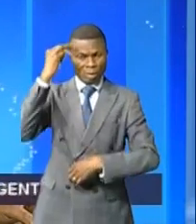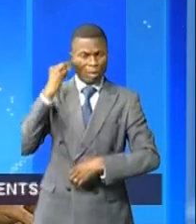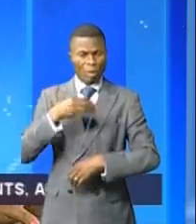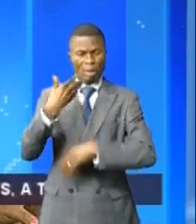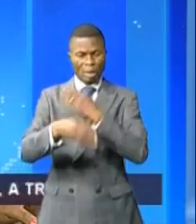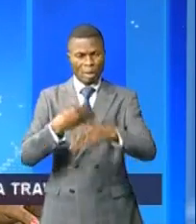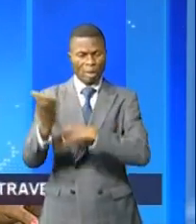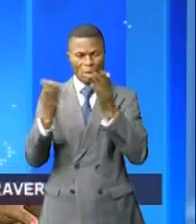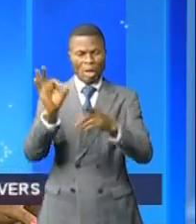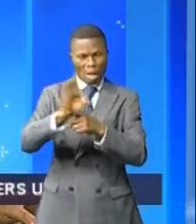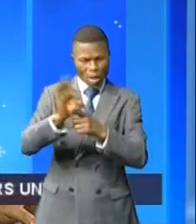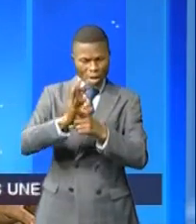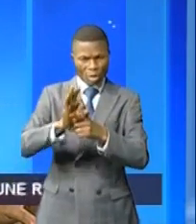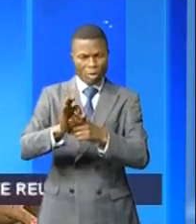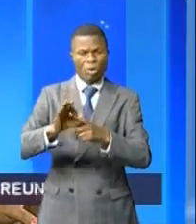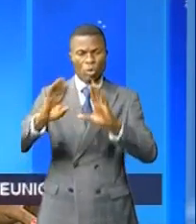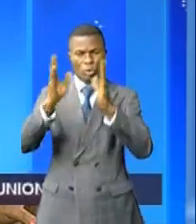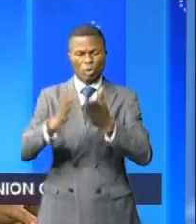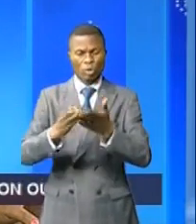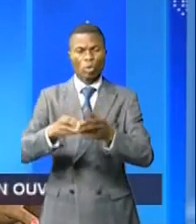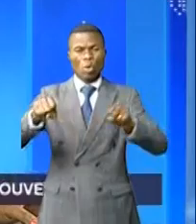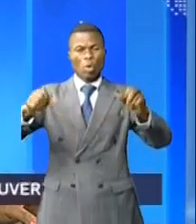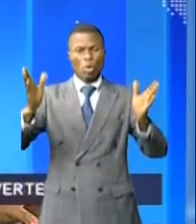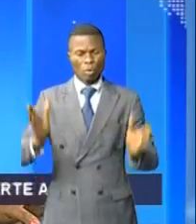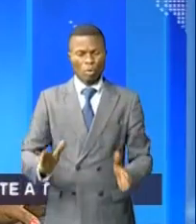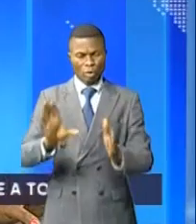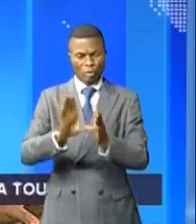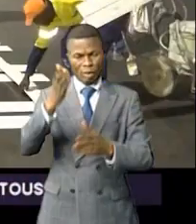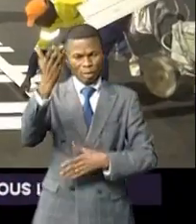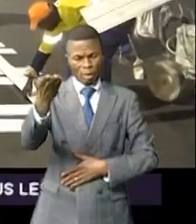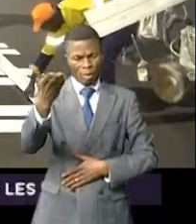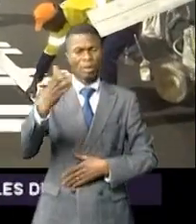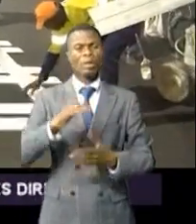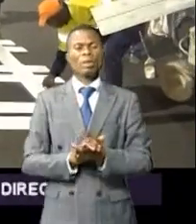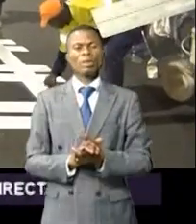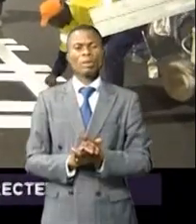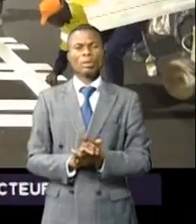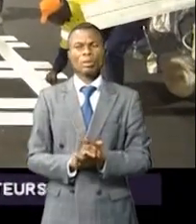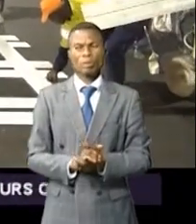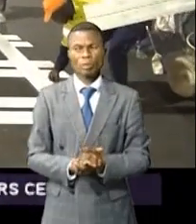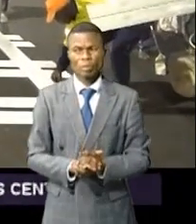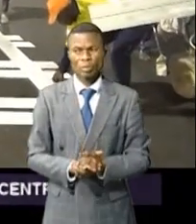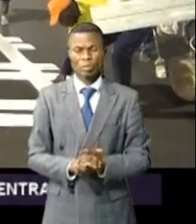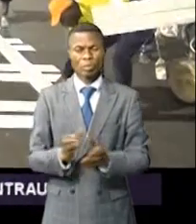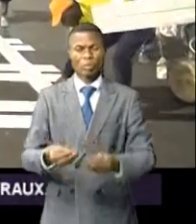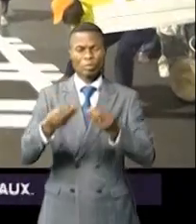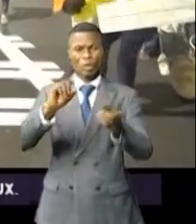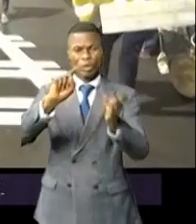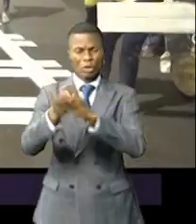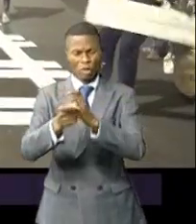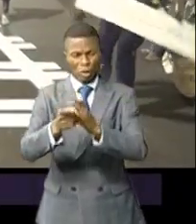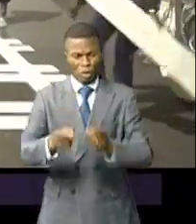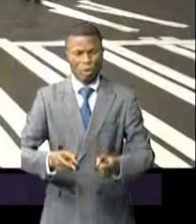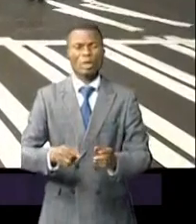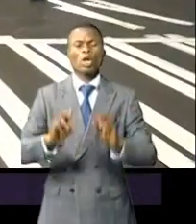a lancé une formation à l'endroit de motocyclistes, nous dit Cédric Kenina. L'objectif est de revêtir les réseaux routiers de